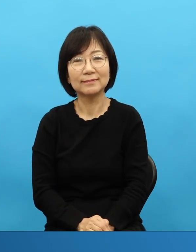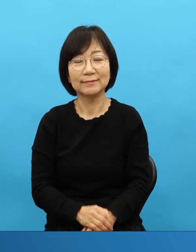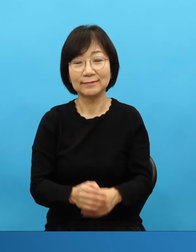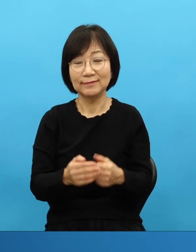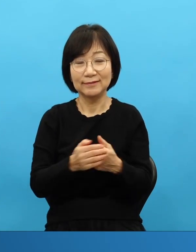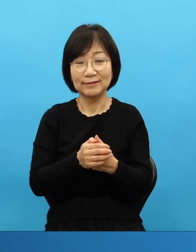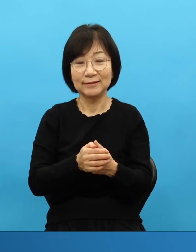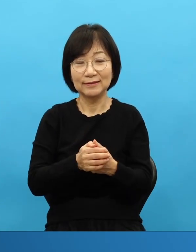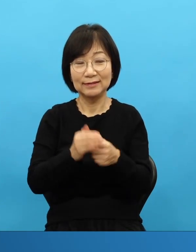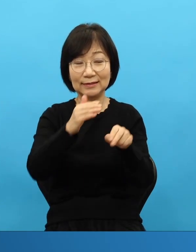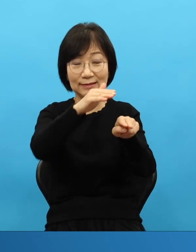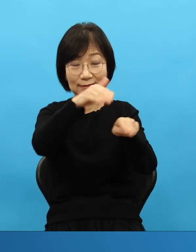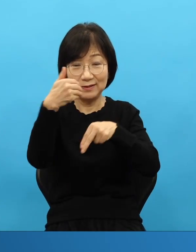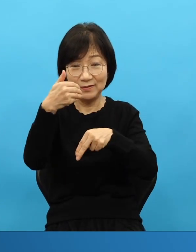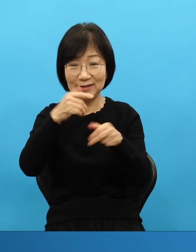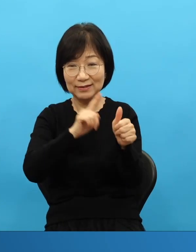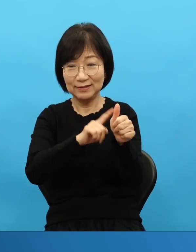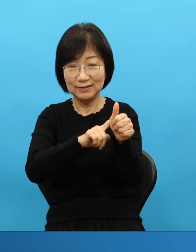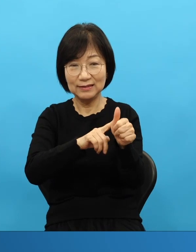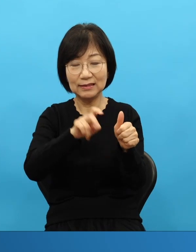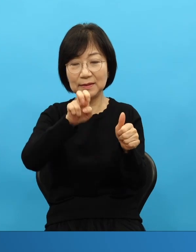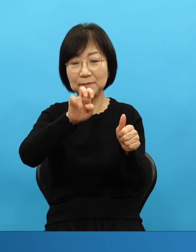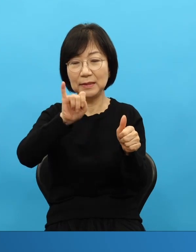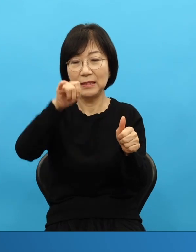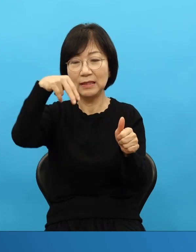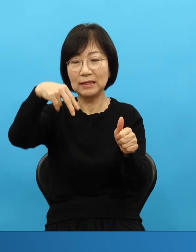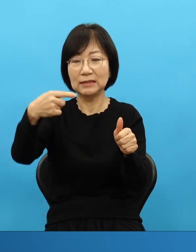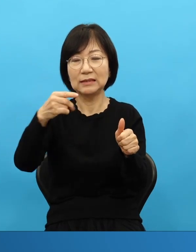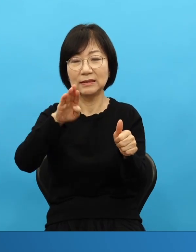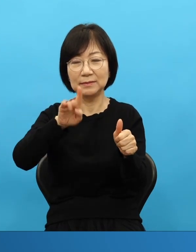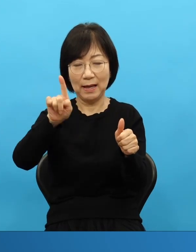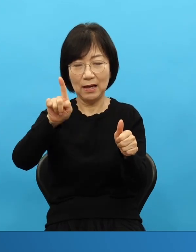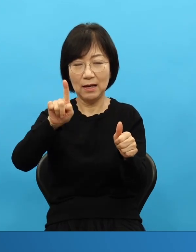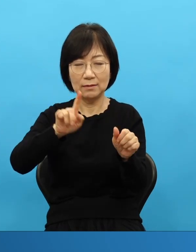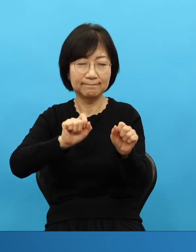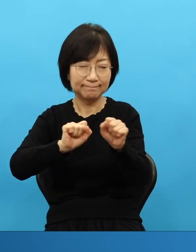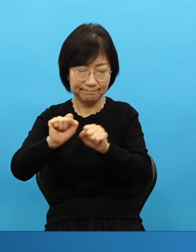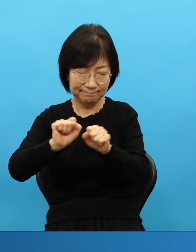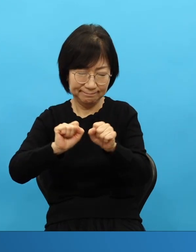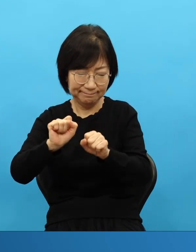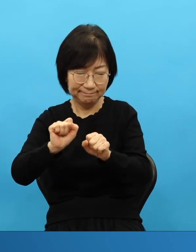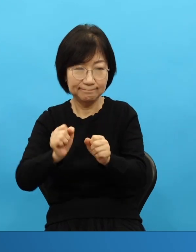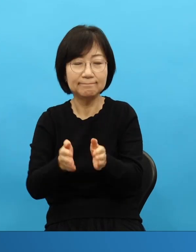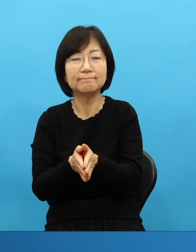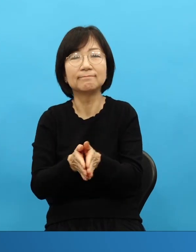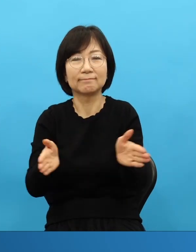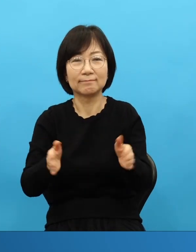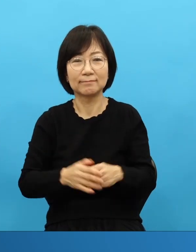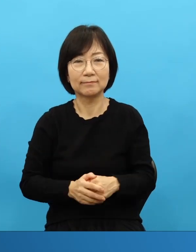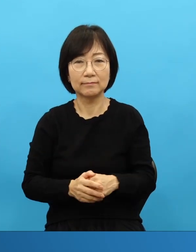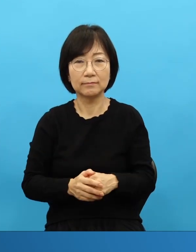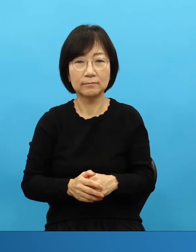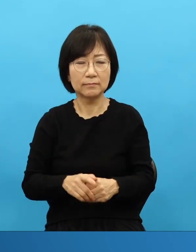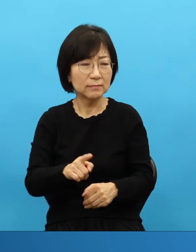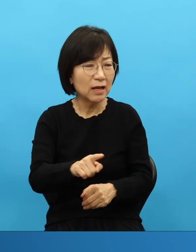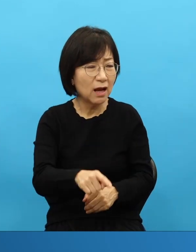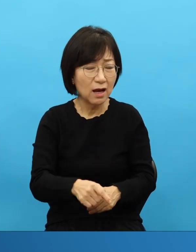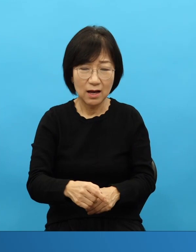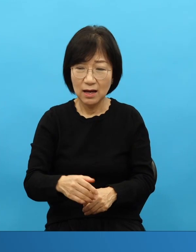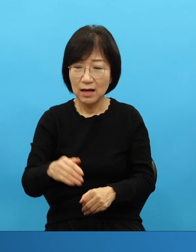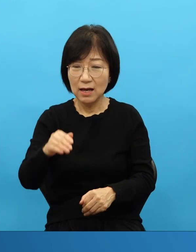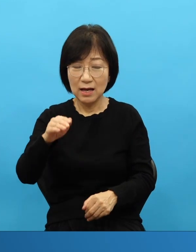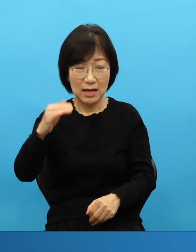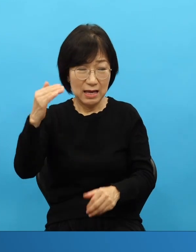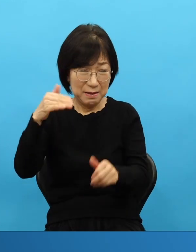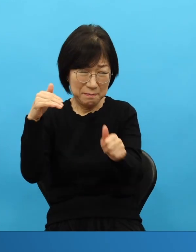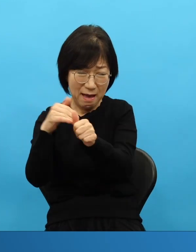미스바 운동을 펴는 겁니다. That's why this Samuel spread the Mizpah movement. 미스바 운동 보세요. Look at the Mizpah movement. 이스라엘의 문제지 블레셋의 문제